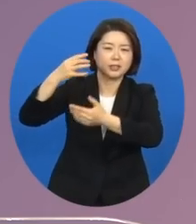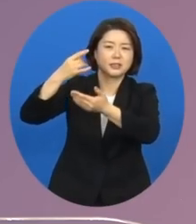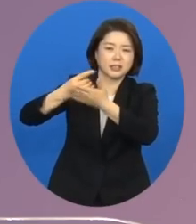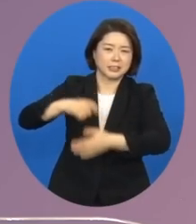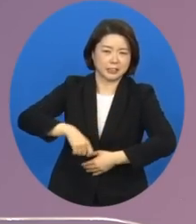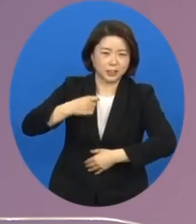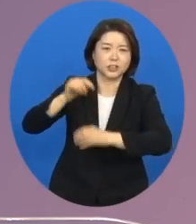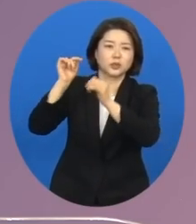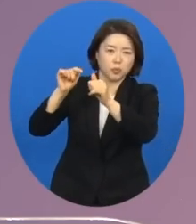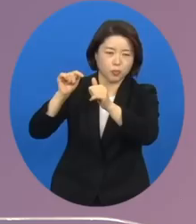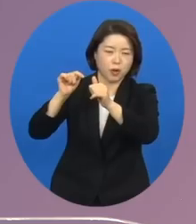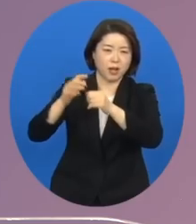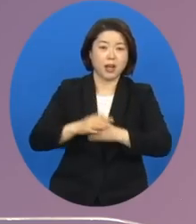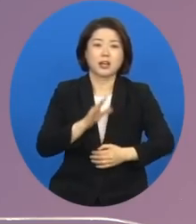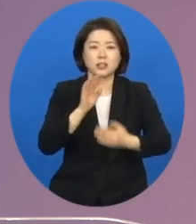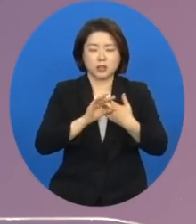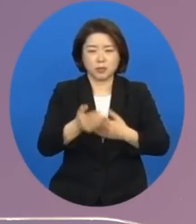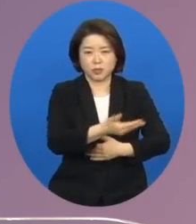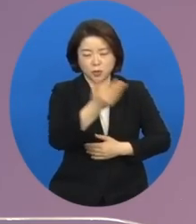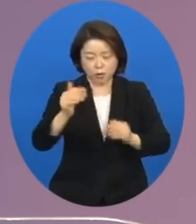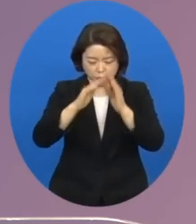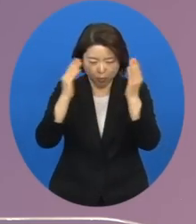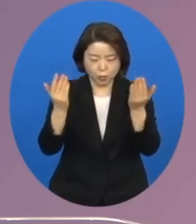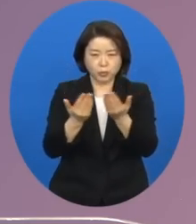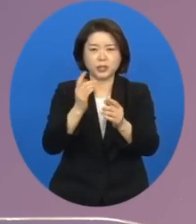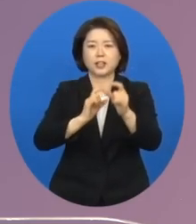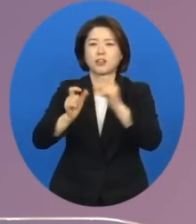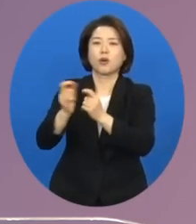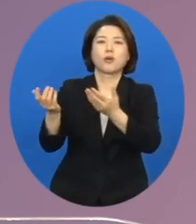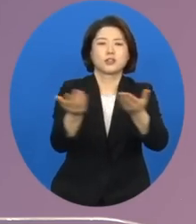그리하면이 모든 것을 너희에게 더하시리라